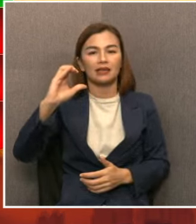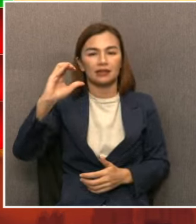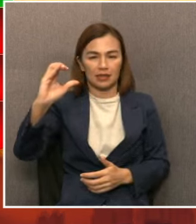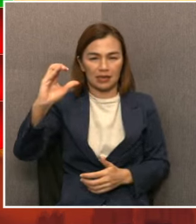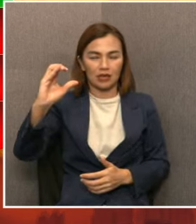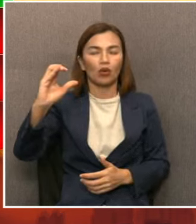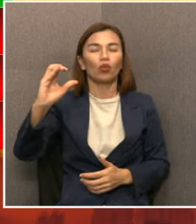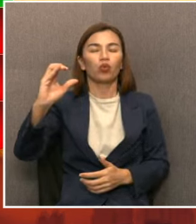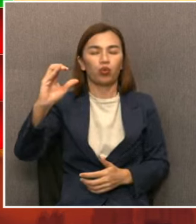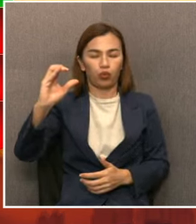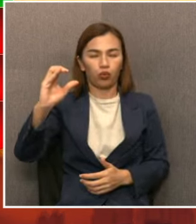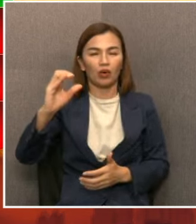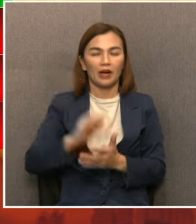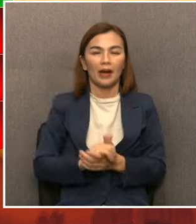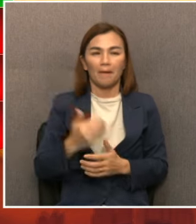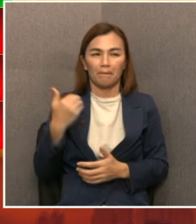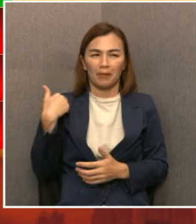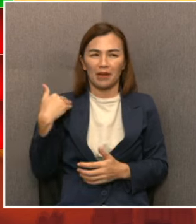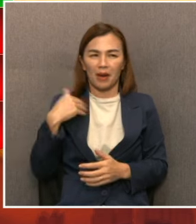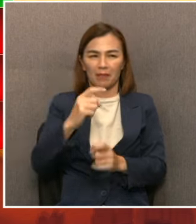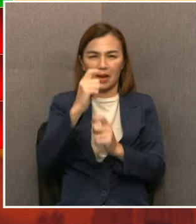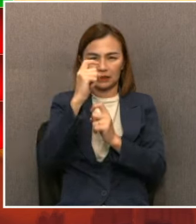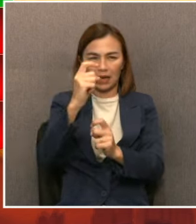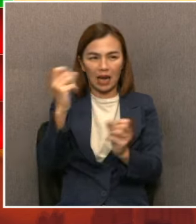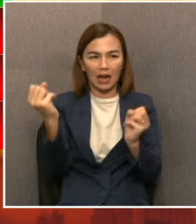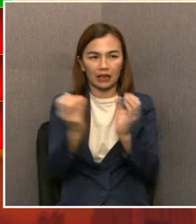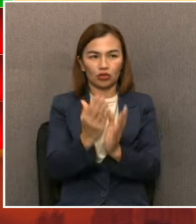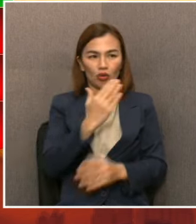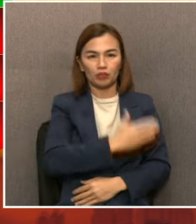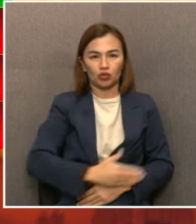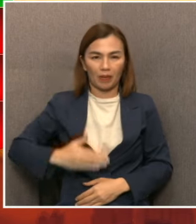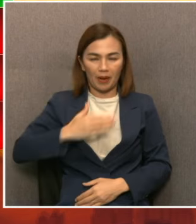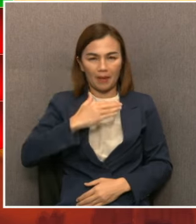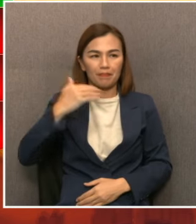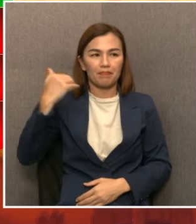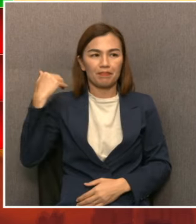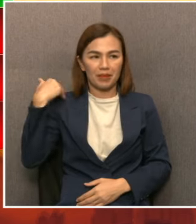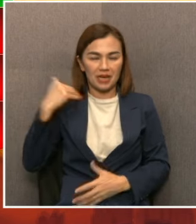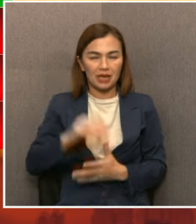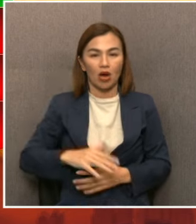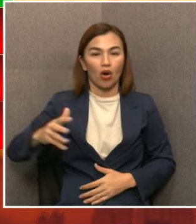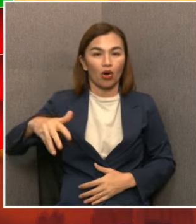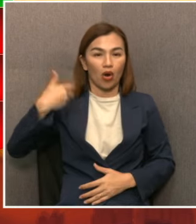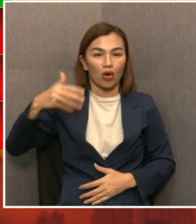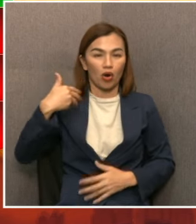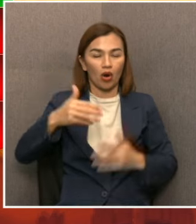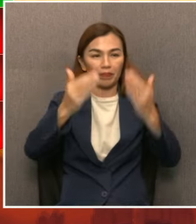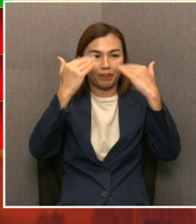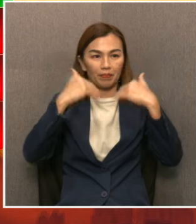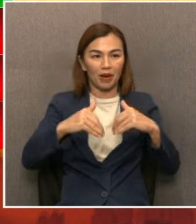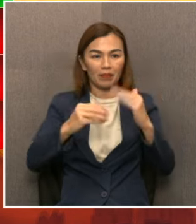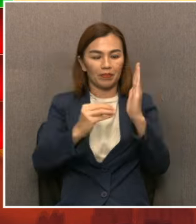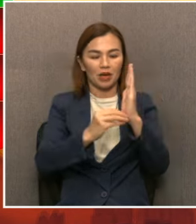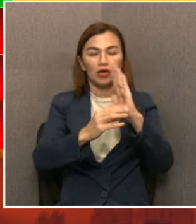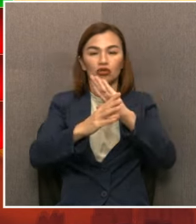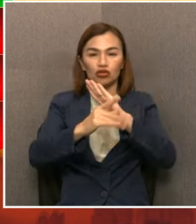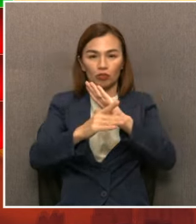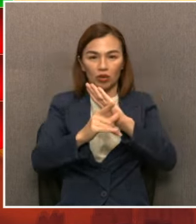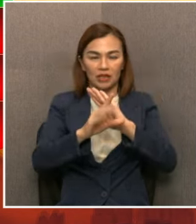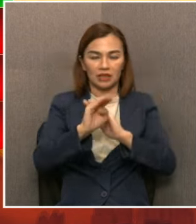เซซอยู่ในระดับที่อันตรายต่อสุขภาพเลยนะครับดัชนีความร้อนสูงสุดรองลงมาจะอยู่ที่จังหวัดชลบุรีครับ